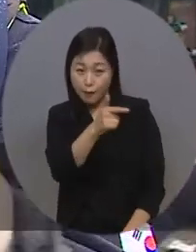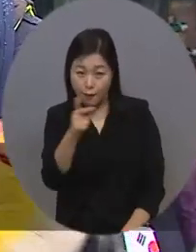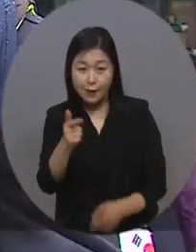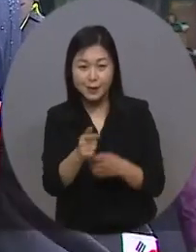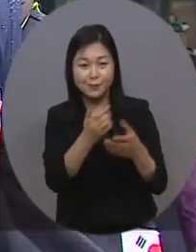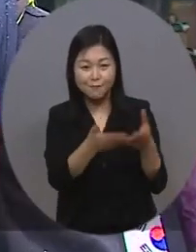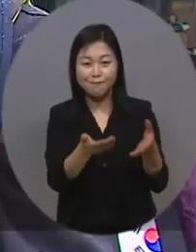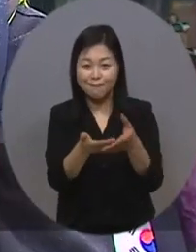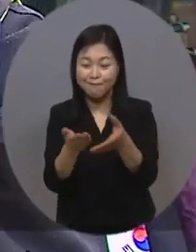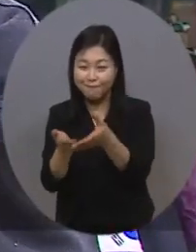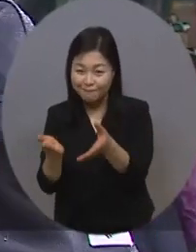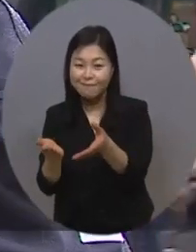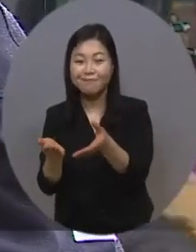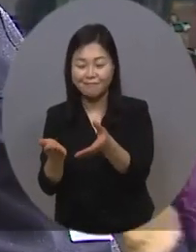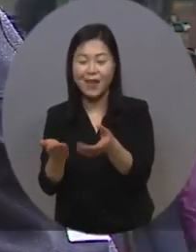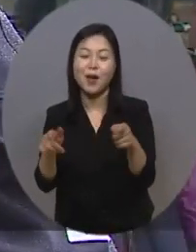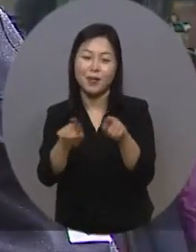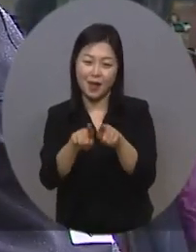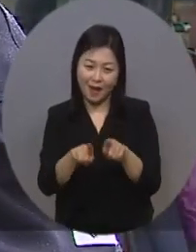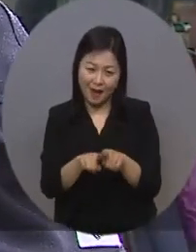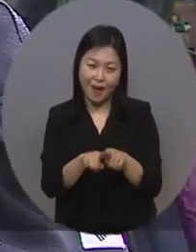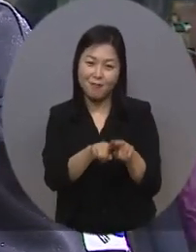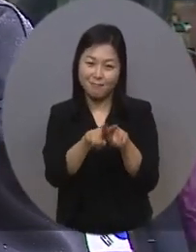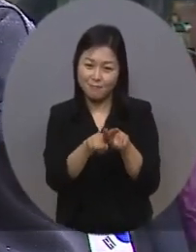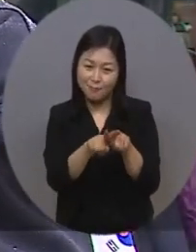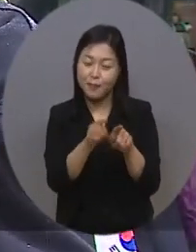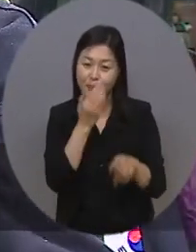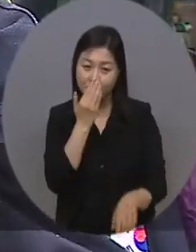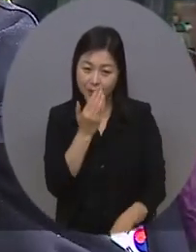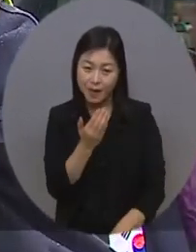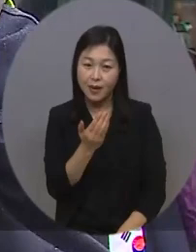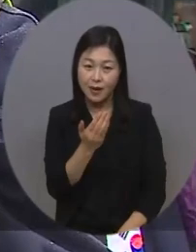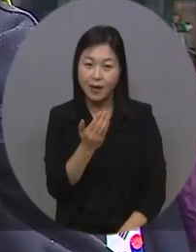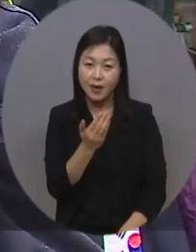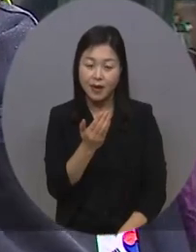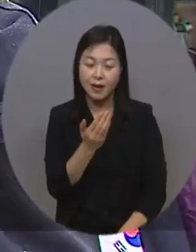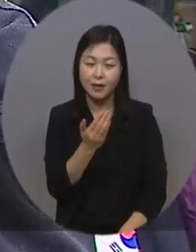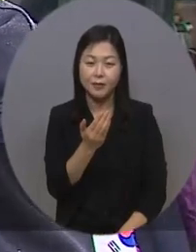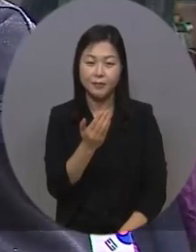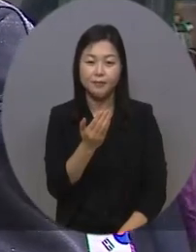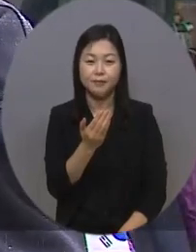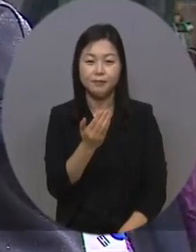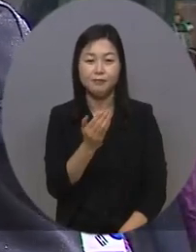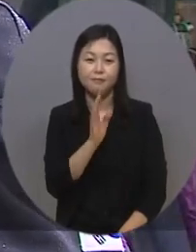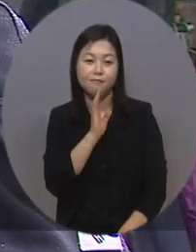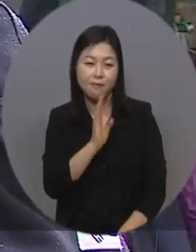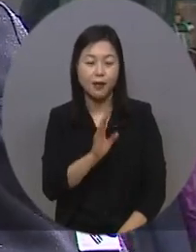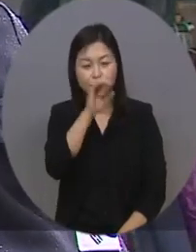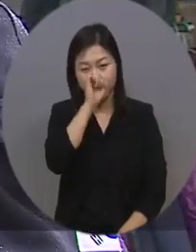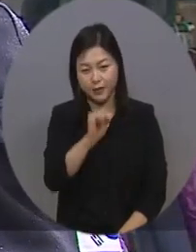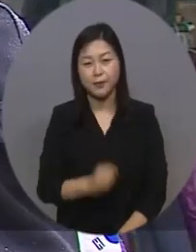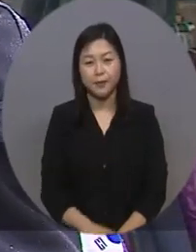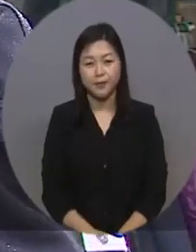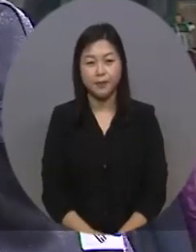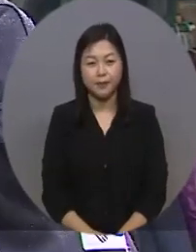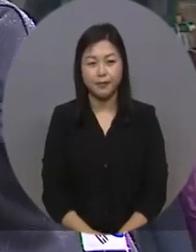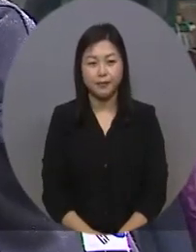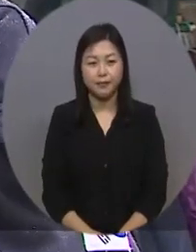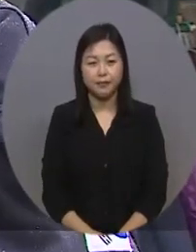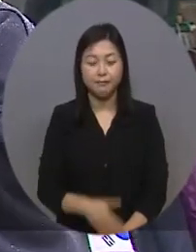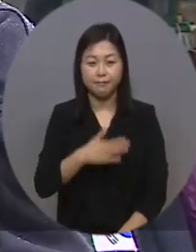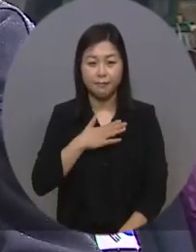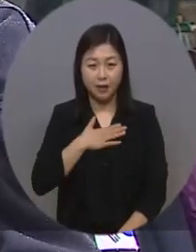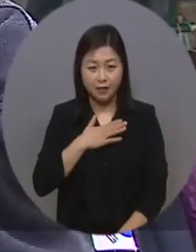이렇게 나눌 수 있는 거 그러면서 또 함께 할 수 있는 게 이게 참 좋은 것 같습니다. 뭐 저